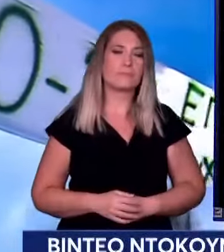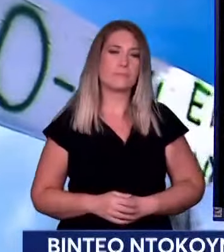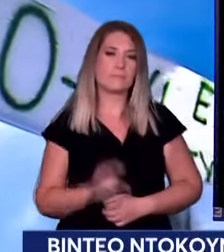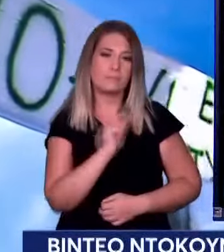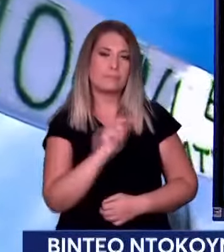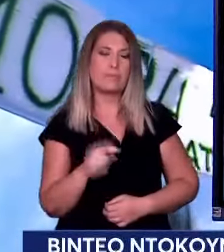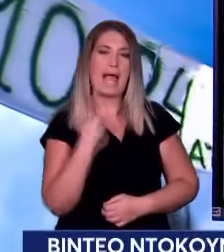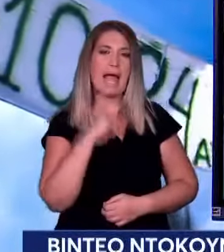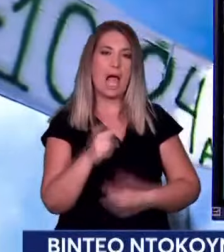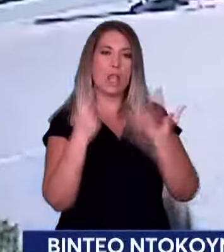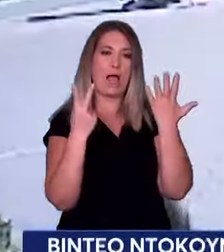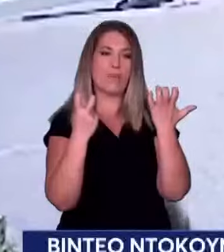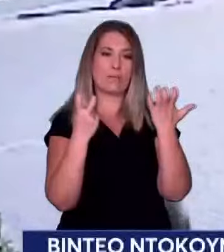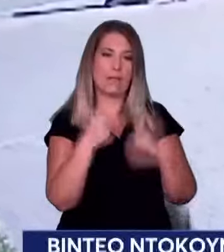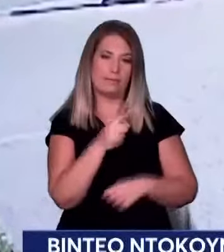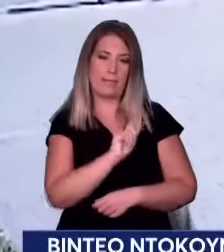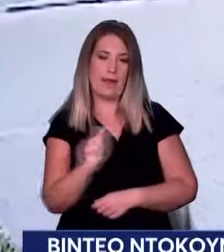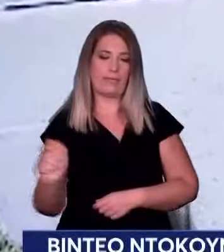170 χιλιόμετρα.